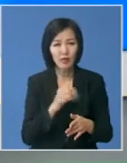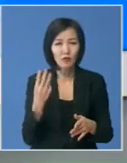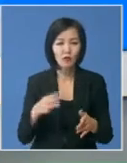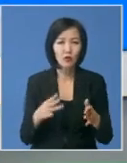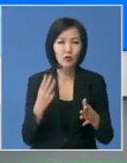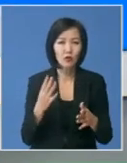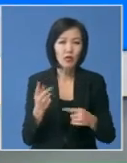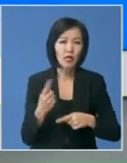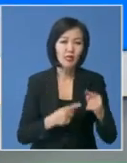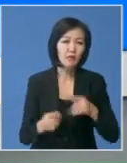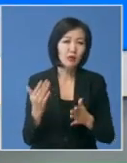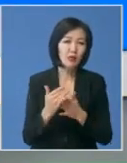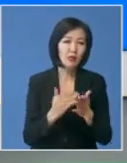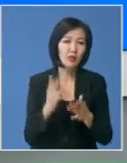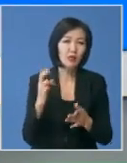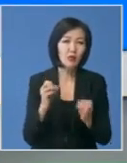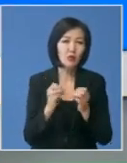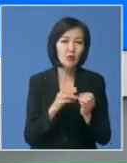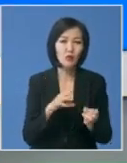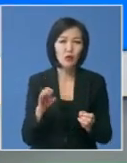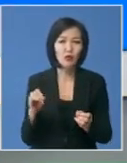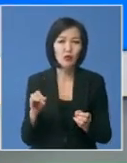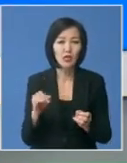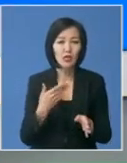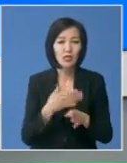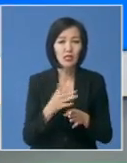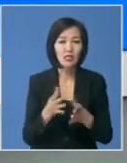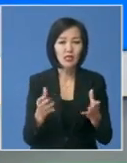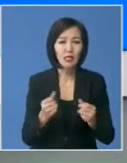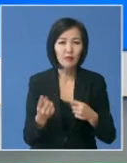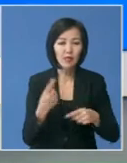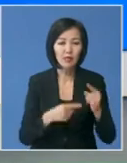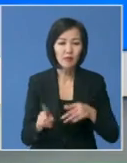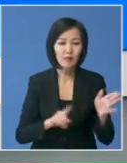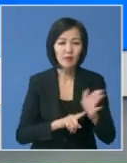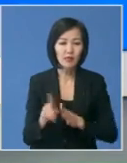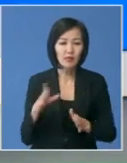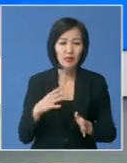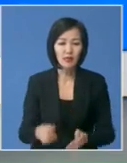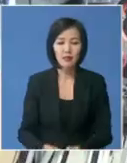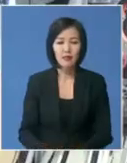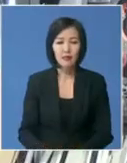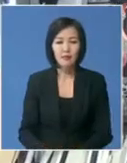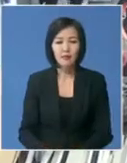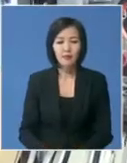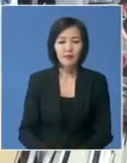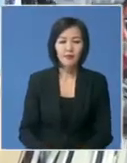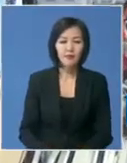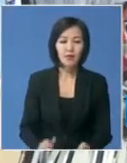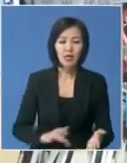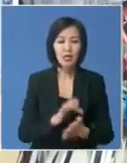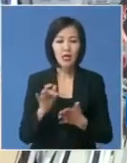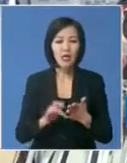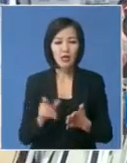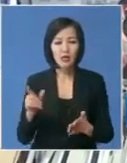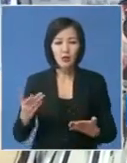кәсіпкер бағдарлама аясында 210 миллион теңгеге шамасында шағын несие алып кәсіптерін бастап кетті. Қала тұрғыны Юрий